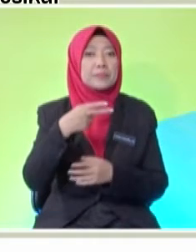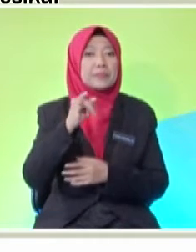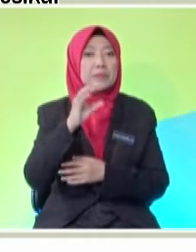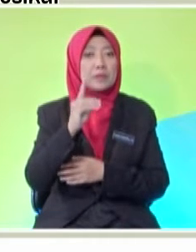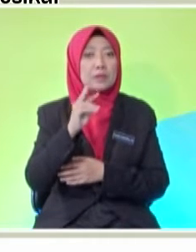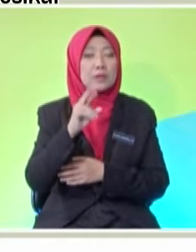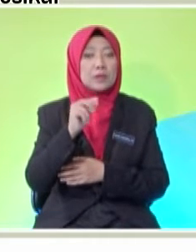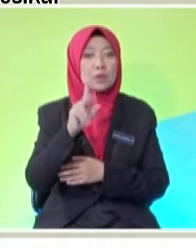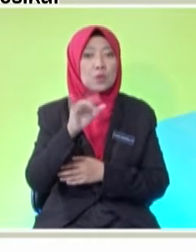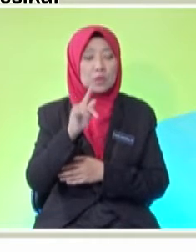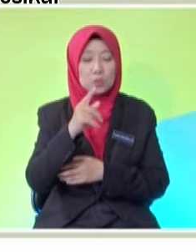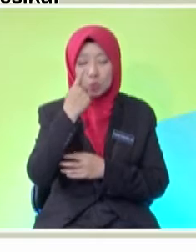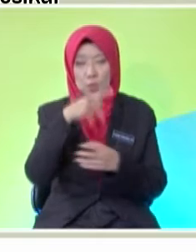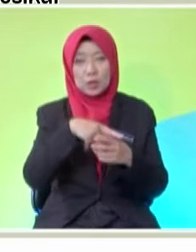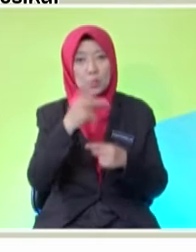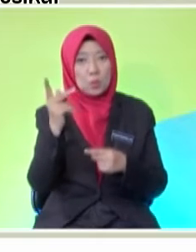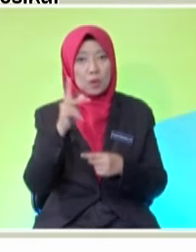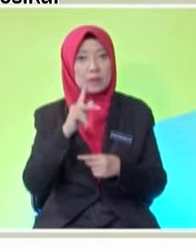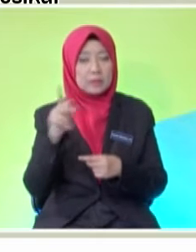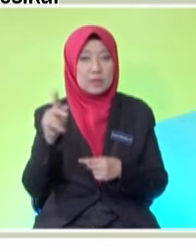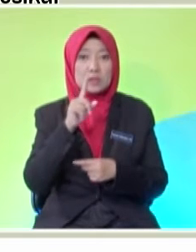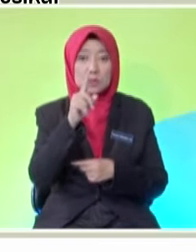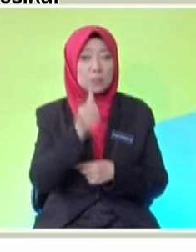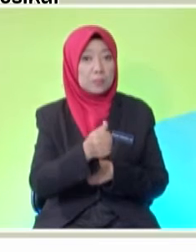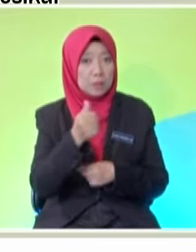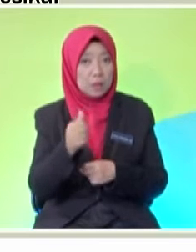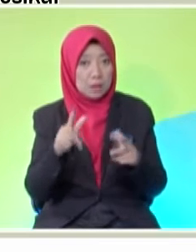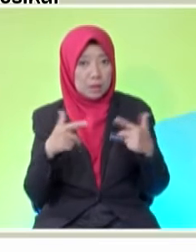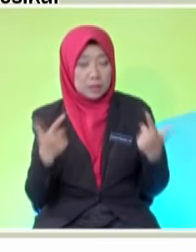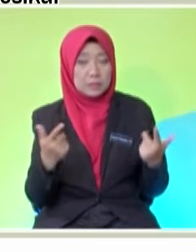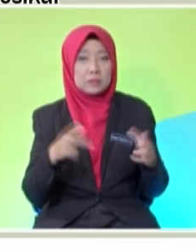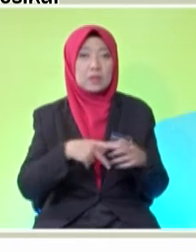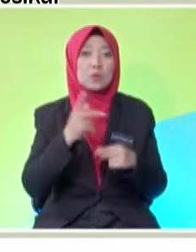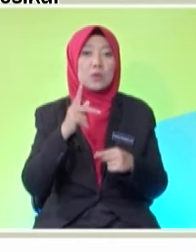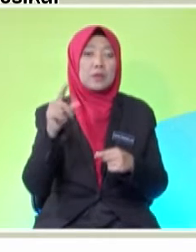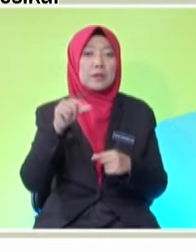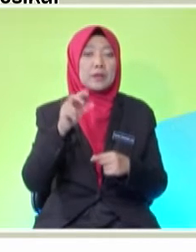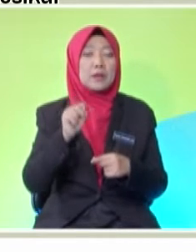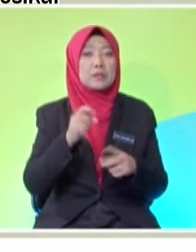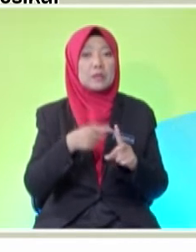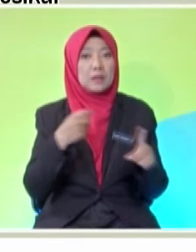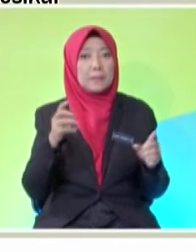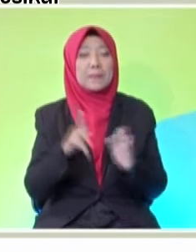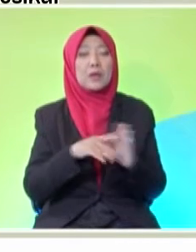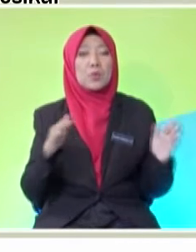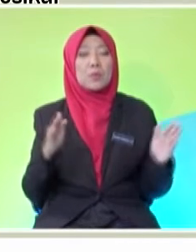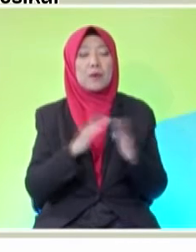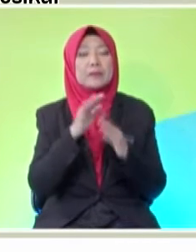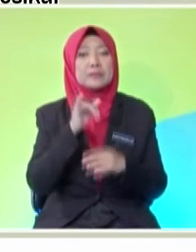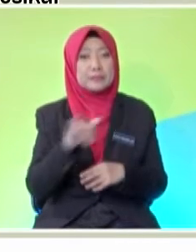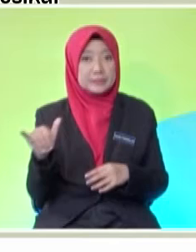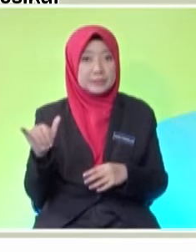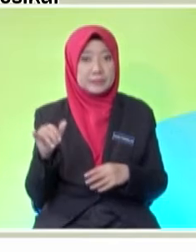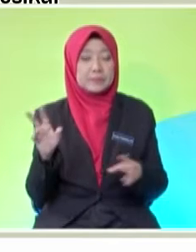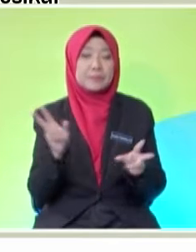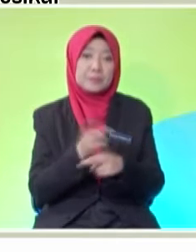digunakan untuk mengeluarkan sesuatu komponen dengan daya yang tertentu seperti mengeluarkan galas daripada perumahnya. Seterusnya, kaedah